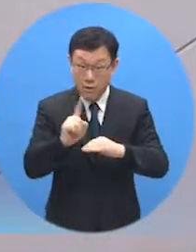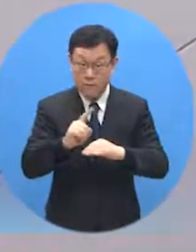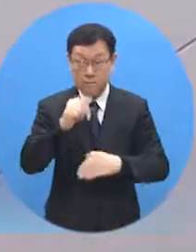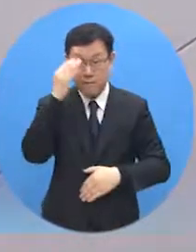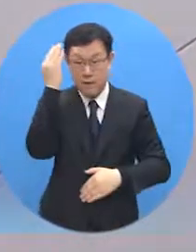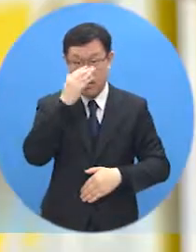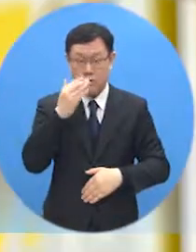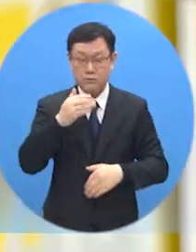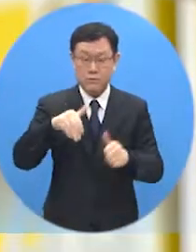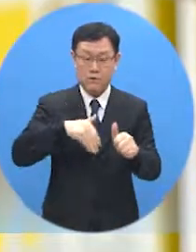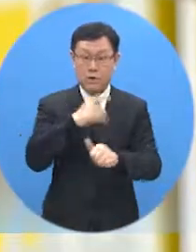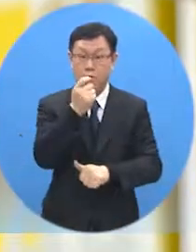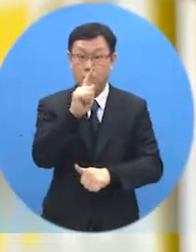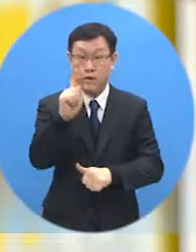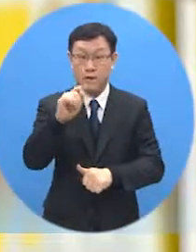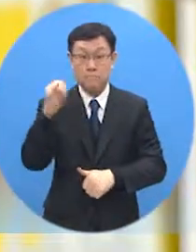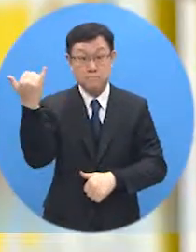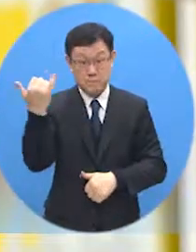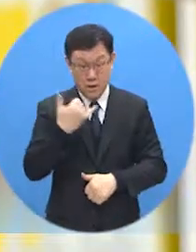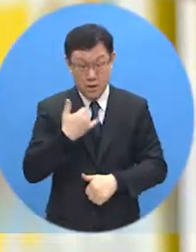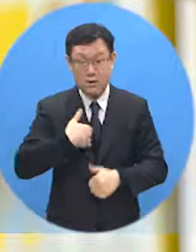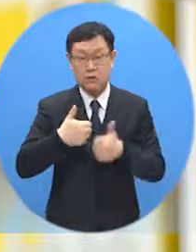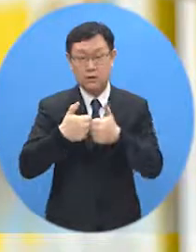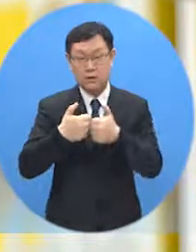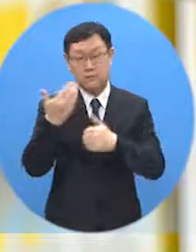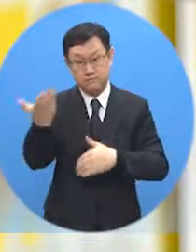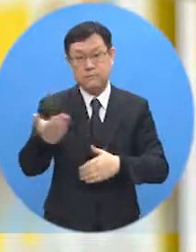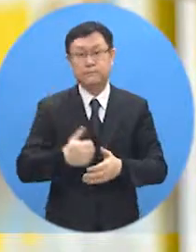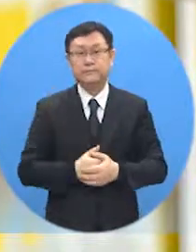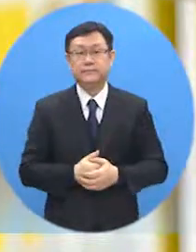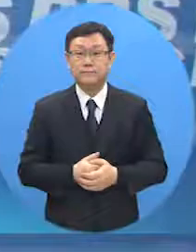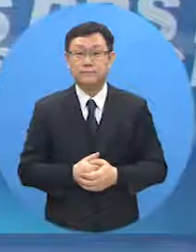맑은 환경과로 문의하면 안내받을 수 있습니다.